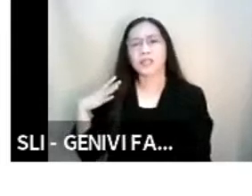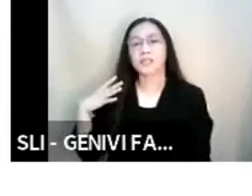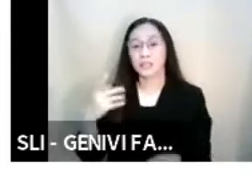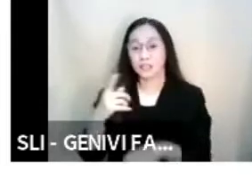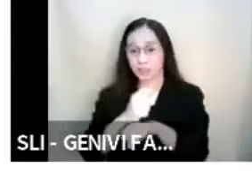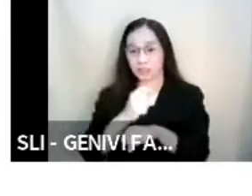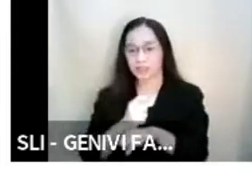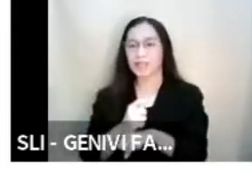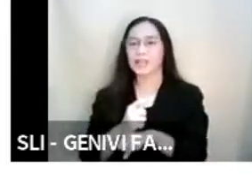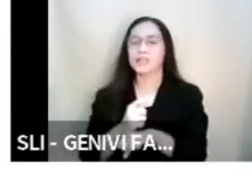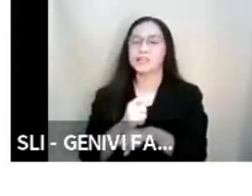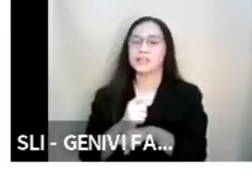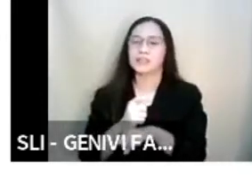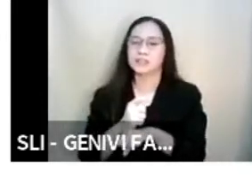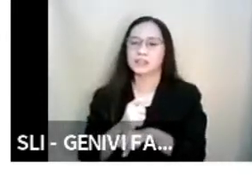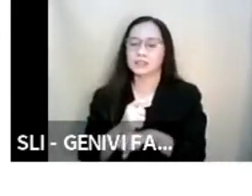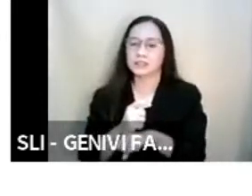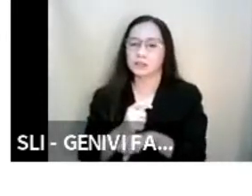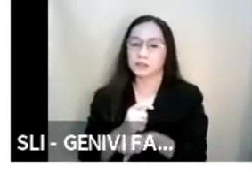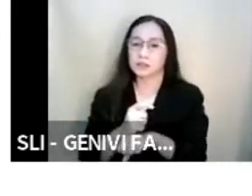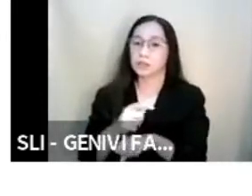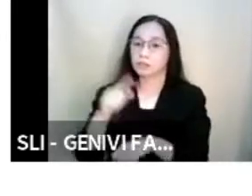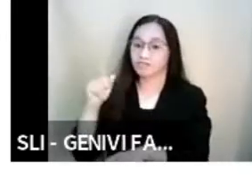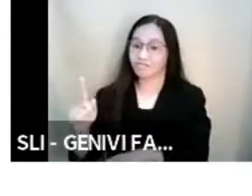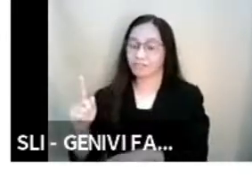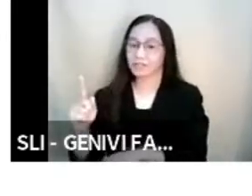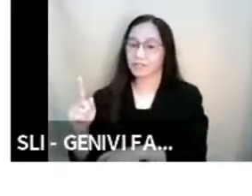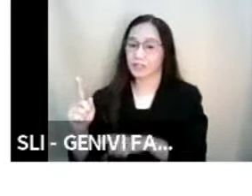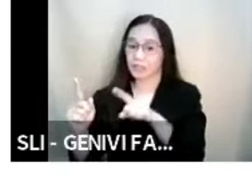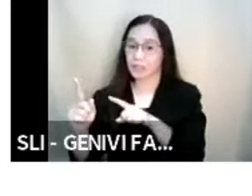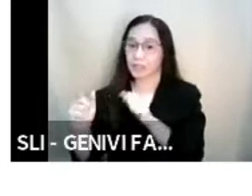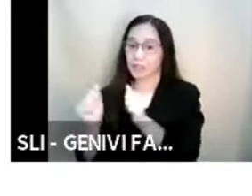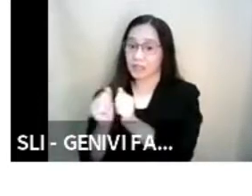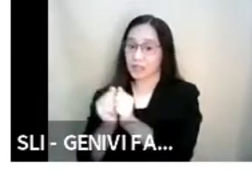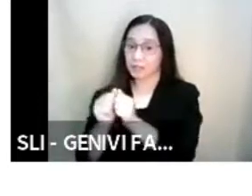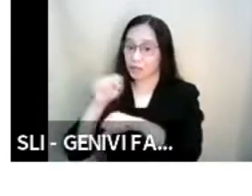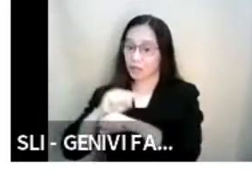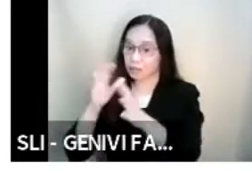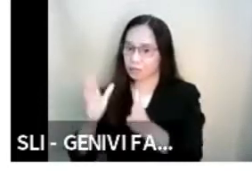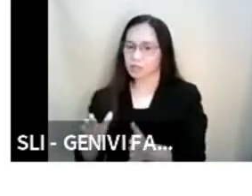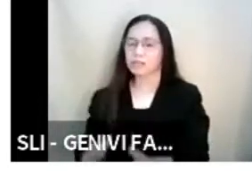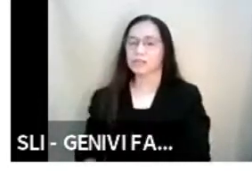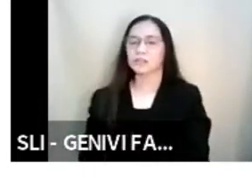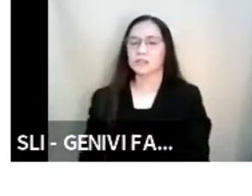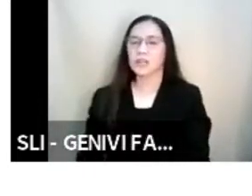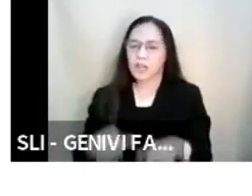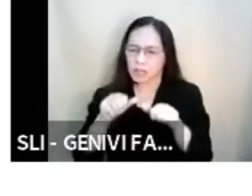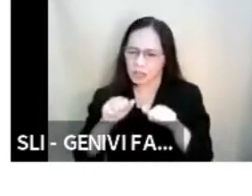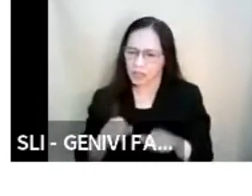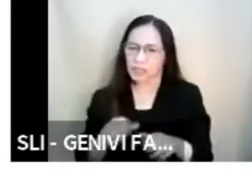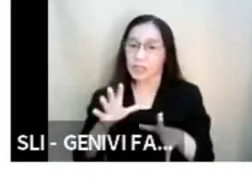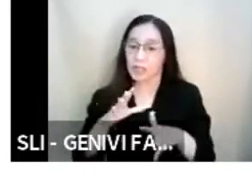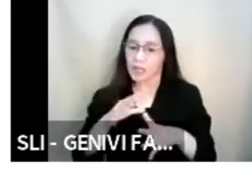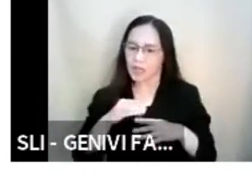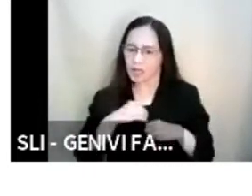ginagawa pa ng kasamahan niya, no, sa trabaho? nakakapag-accept ba siya ng constructive criticism?